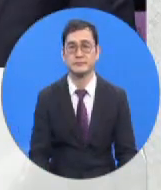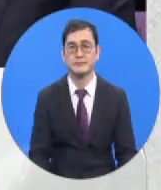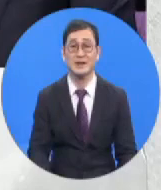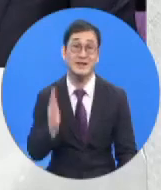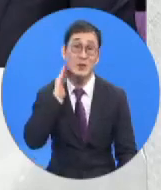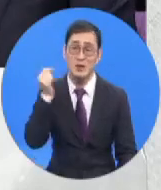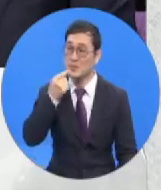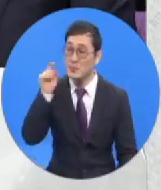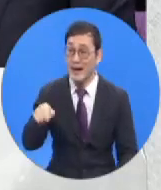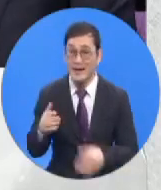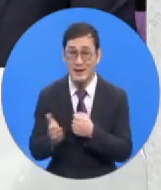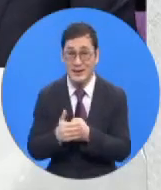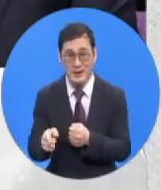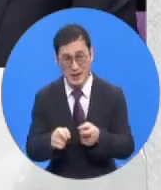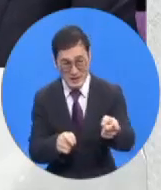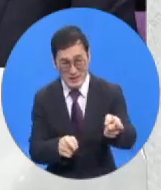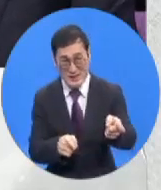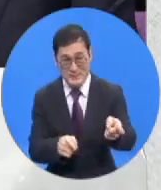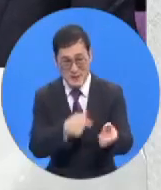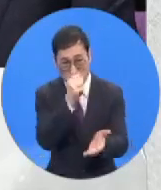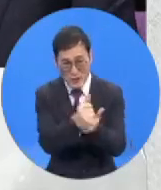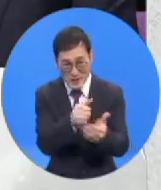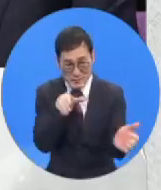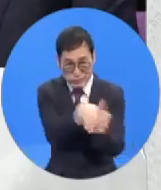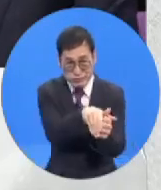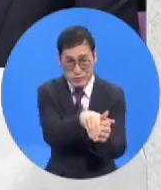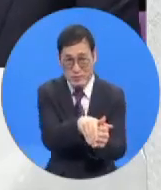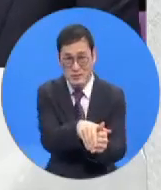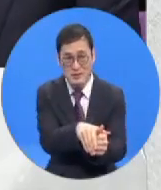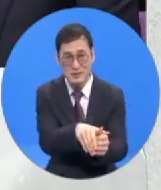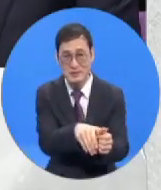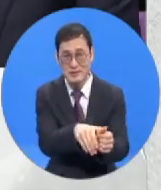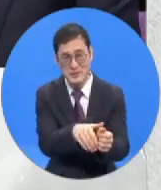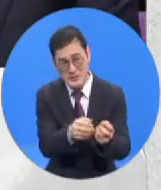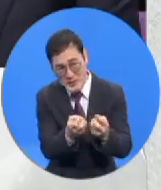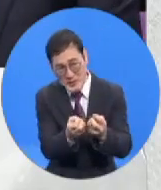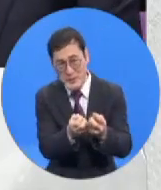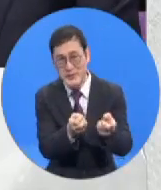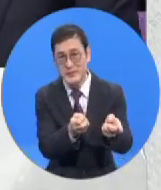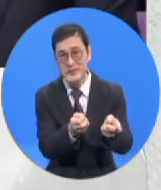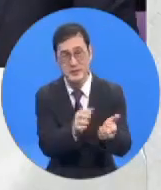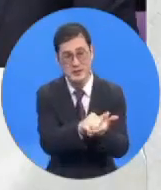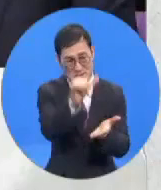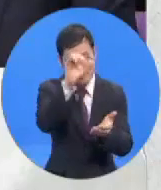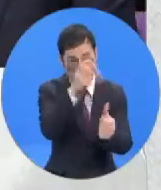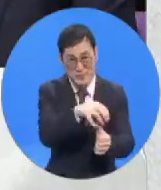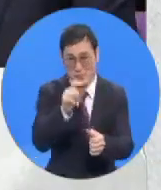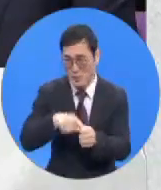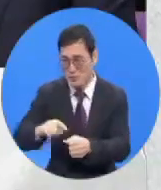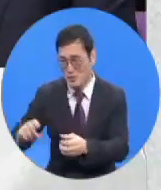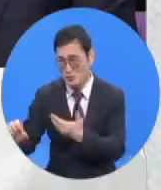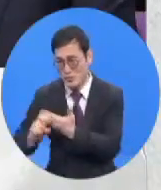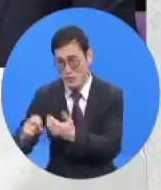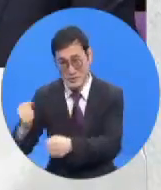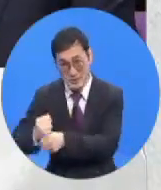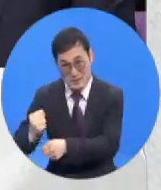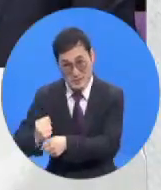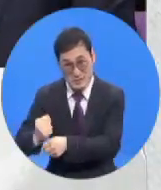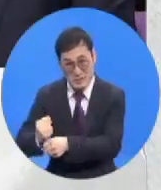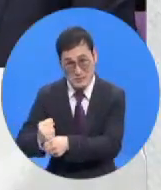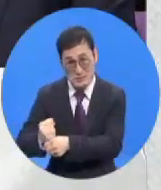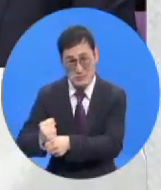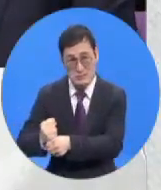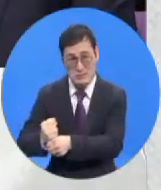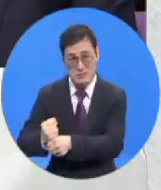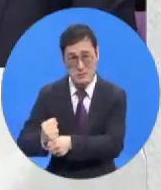불법이 저질러졌다. 그 뭐 밝혀보면 될 일이고요. 이 어떤 것들의 배후에 김학의를 긴급하게